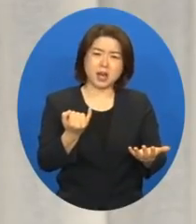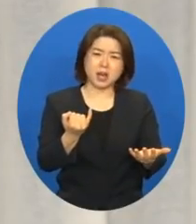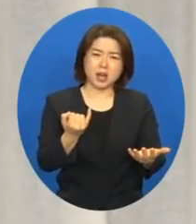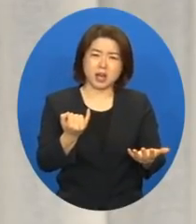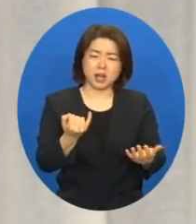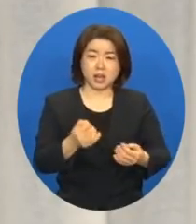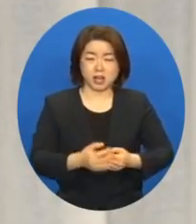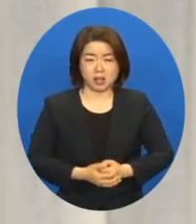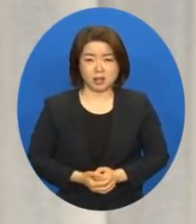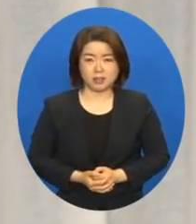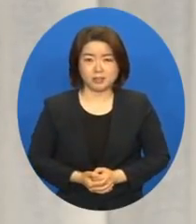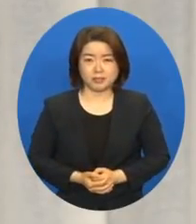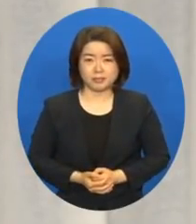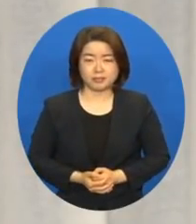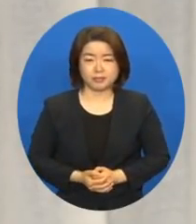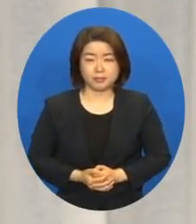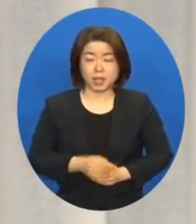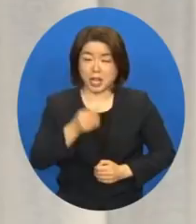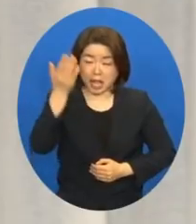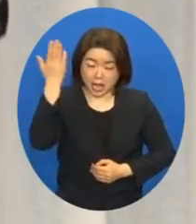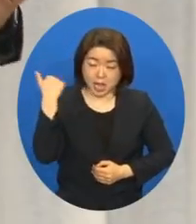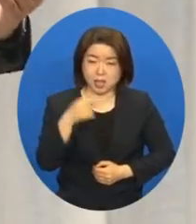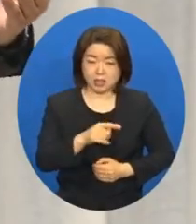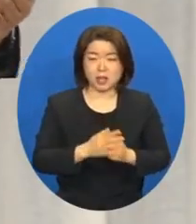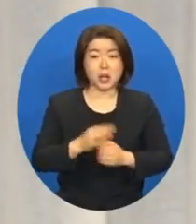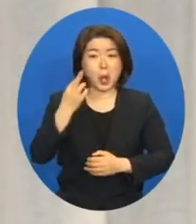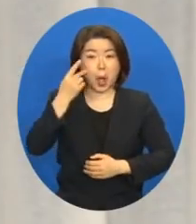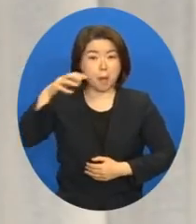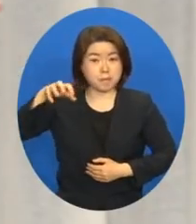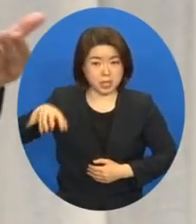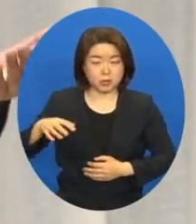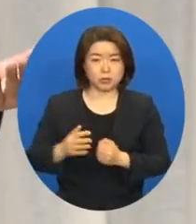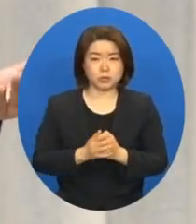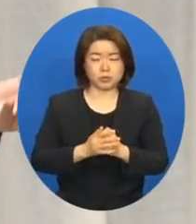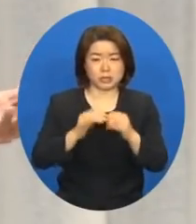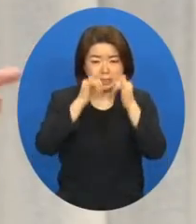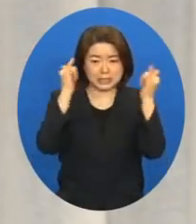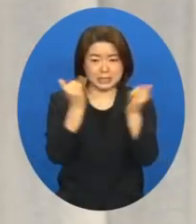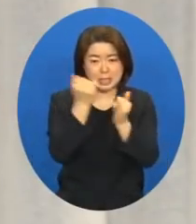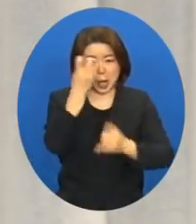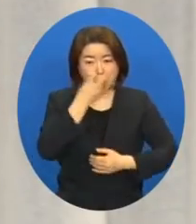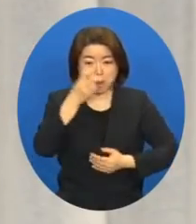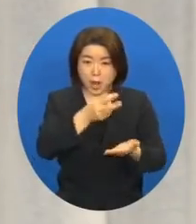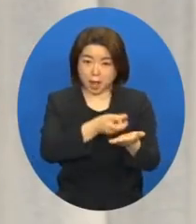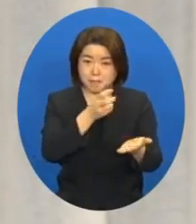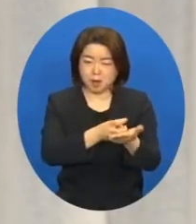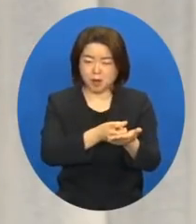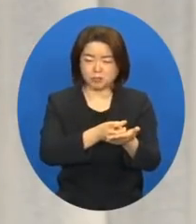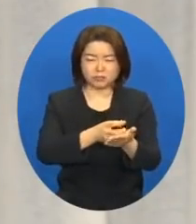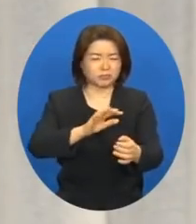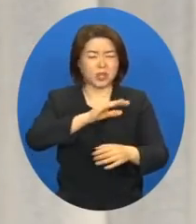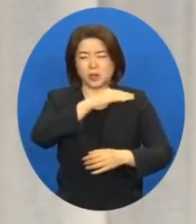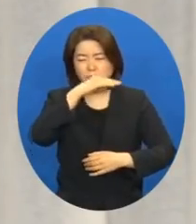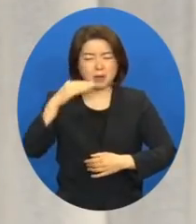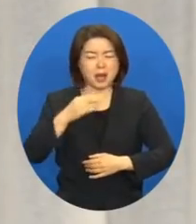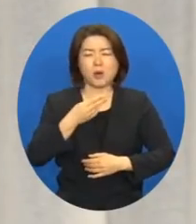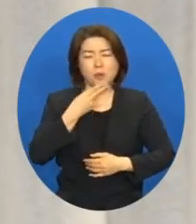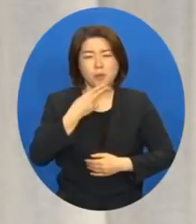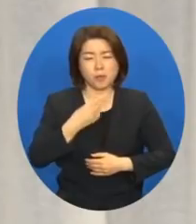떠났습니다. 그때 당시에 미국은 사회보장 제도가 제대로 갖추어져 있지도